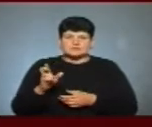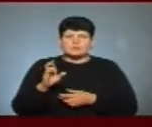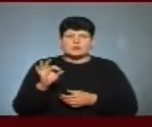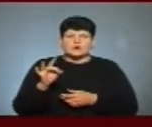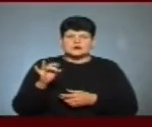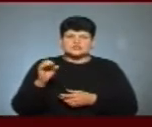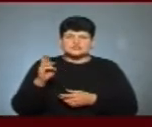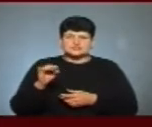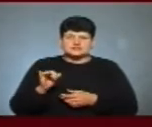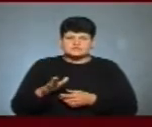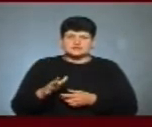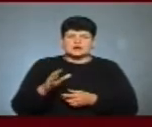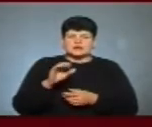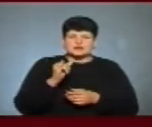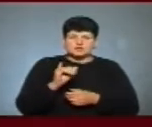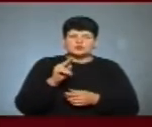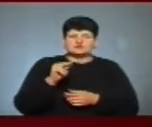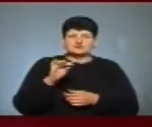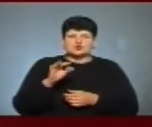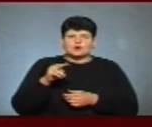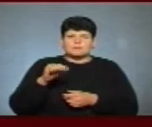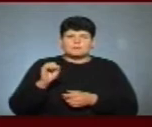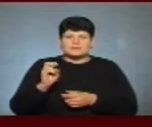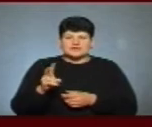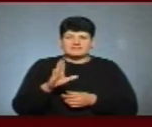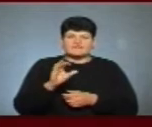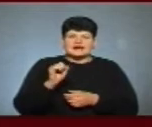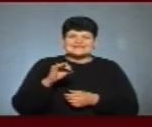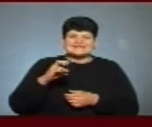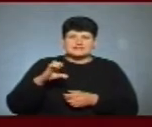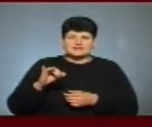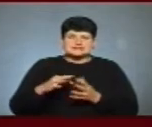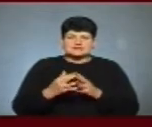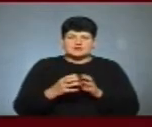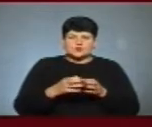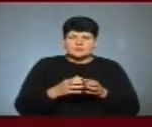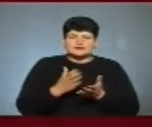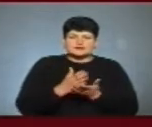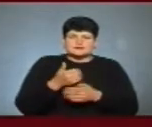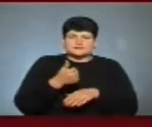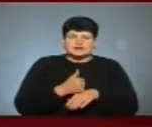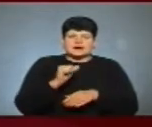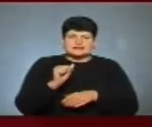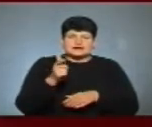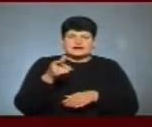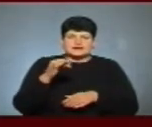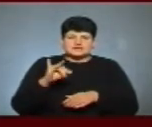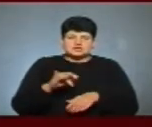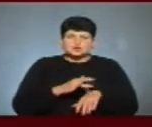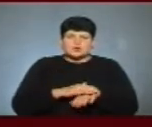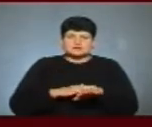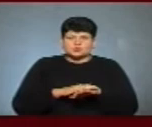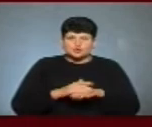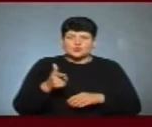громаду очолить Ігор Чопик від партії «Батьківщина». У Васильковецькій сільській громаді головою став Андрій Гайдаш від партії «Слуга народу».